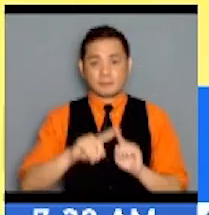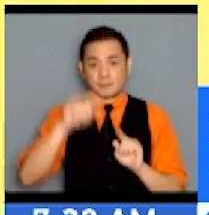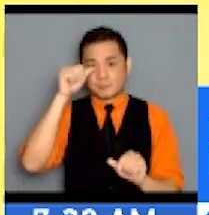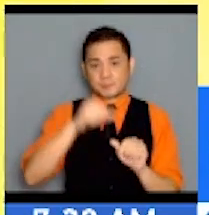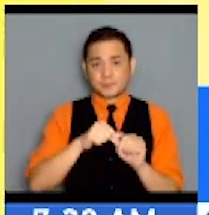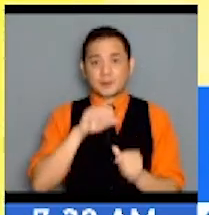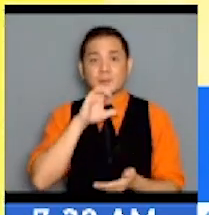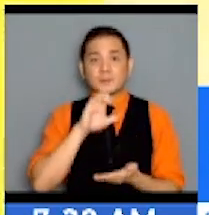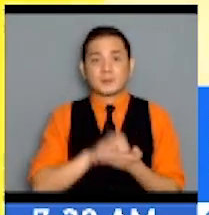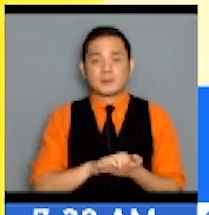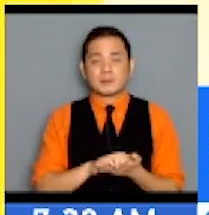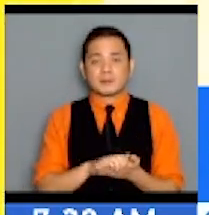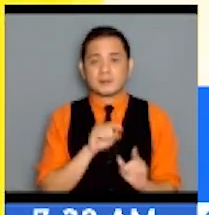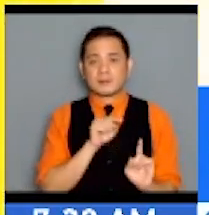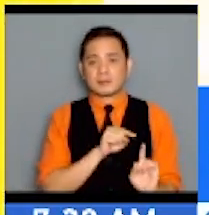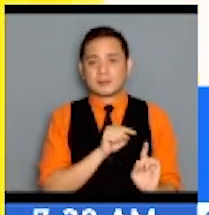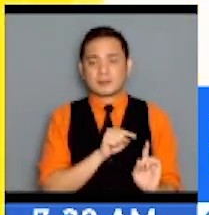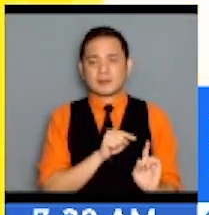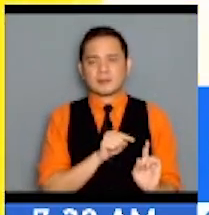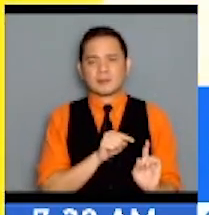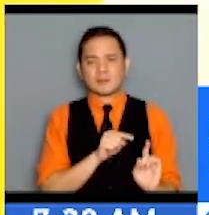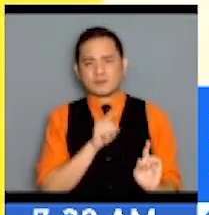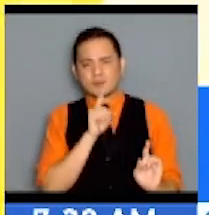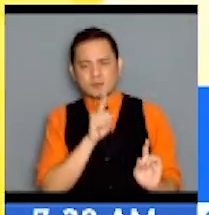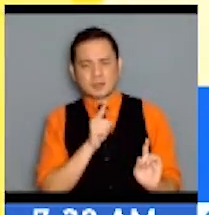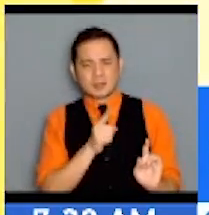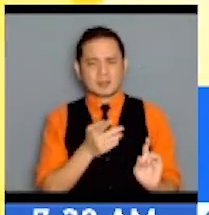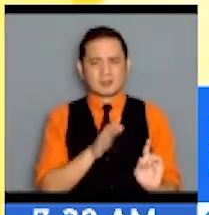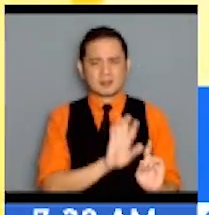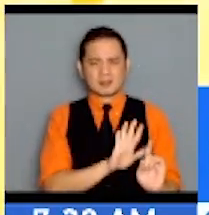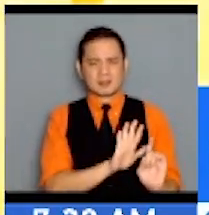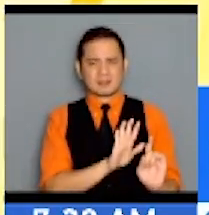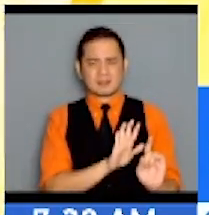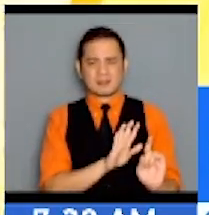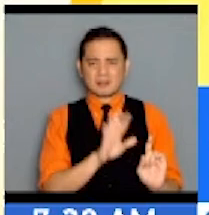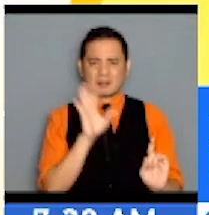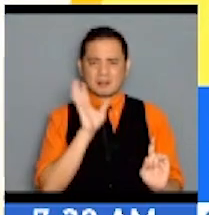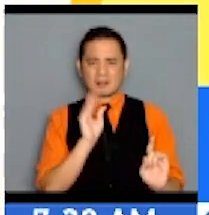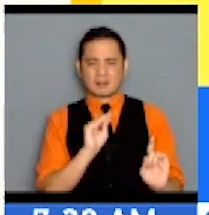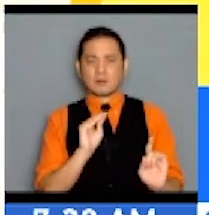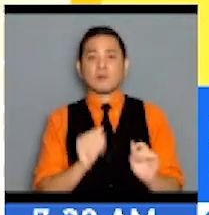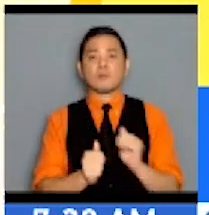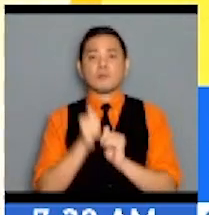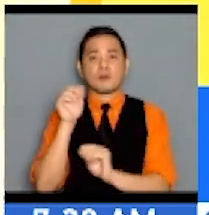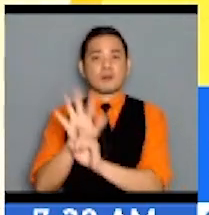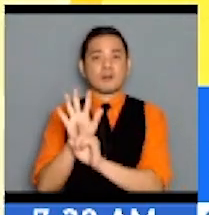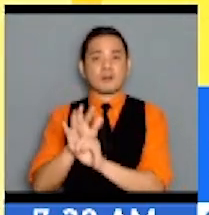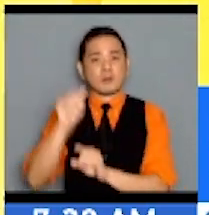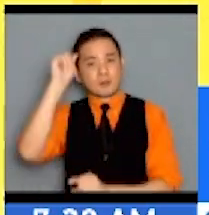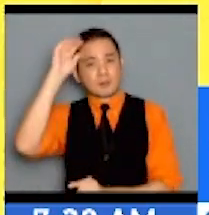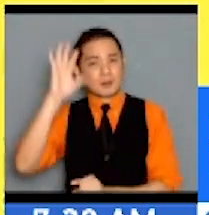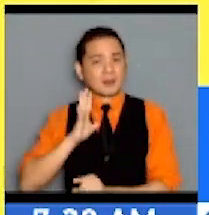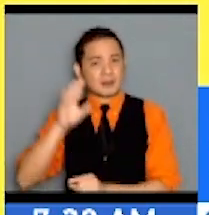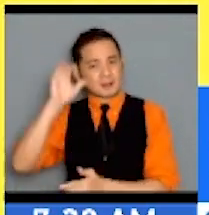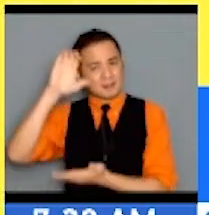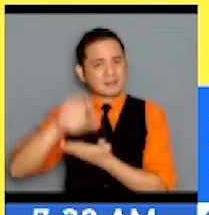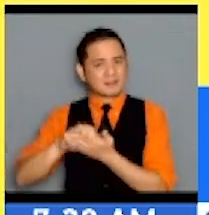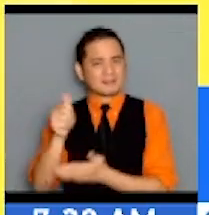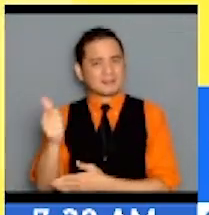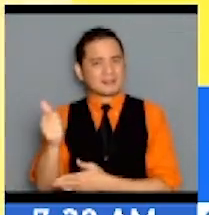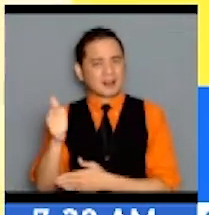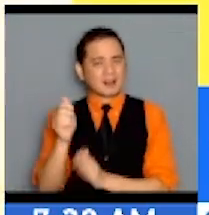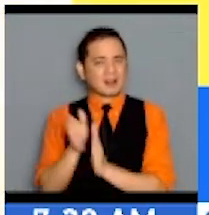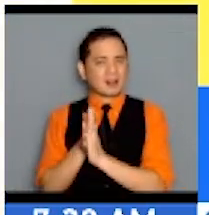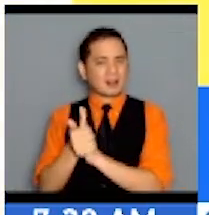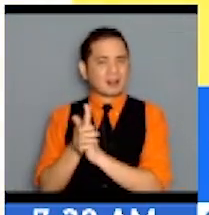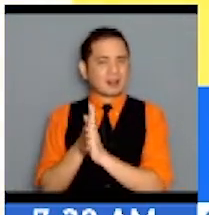Mm. Kasi usually nga si Mister ang nababalitaan natin na nangangaliwa. Alam naman natin na kung si Mister ang nangaliwa, hindi naman